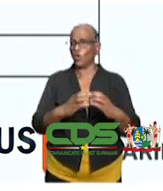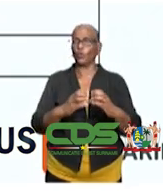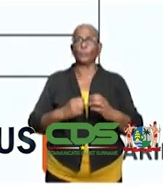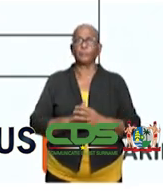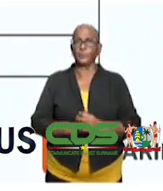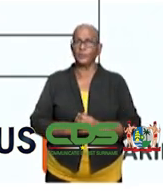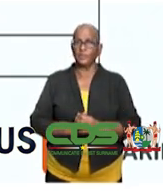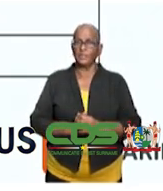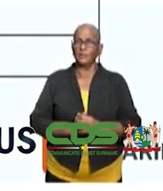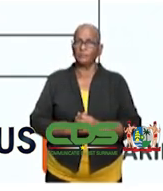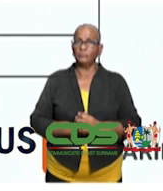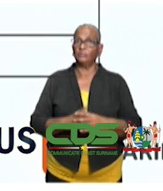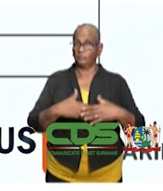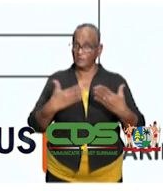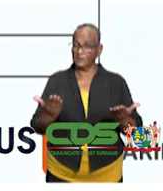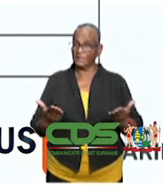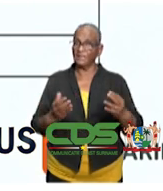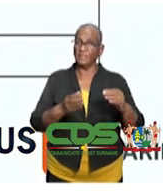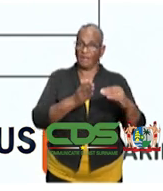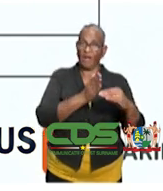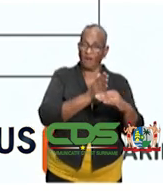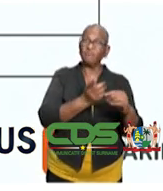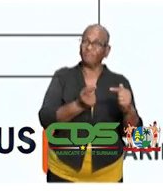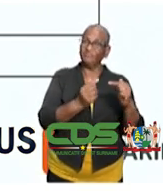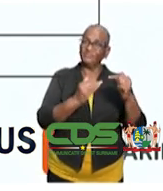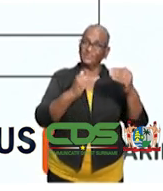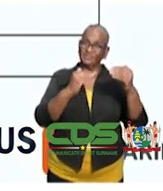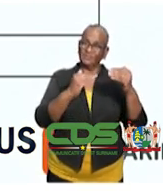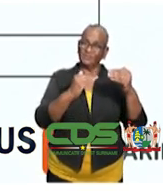Die groepen zijn dan weer onderverdeeld in